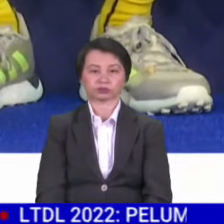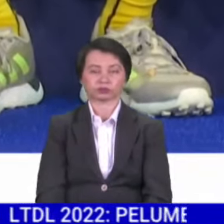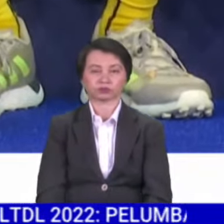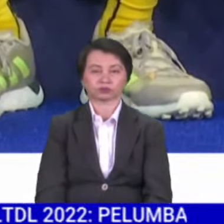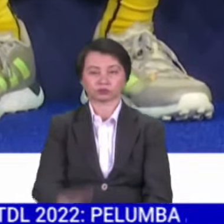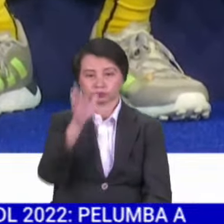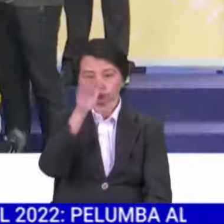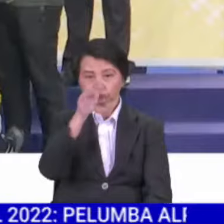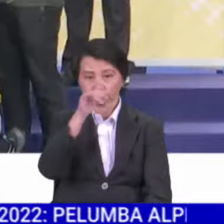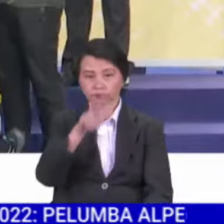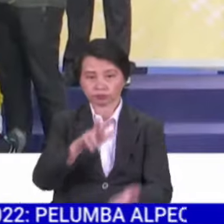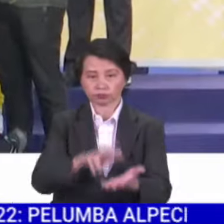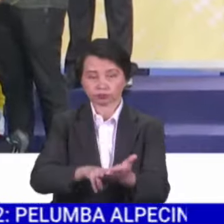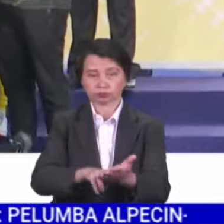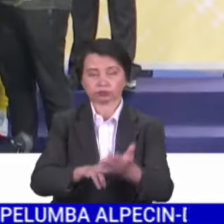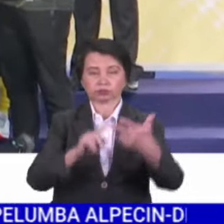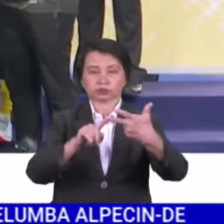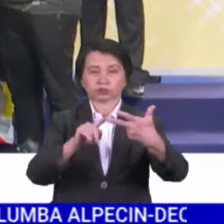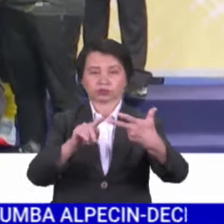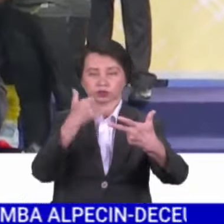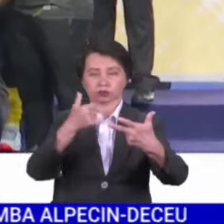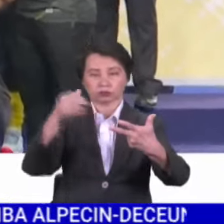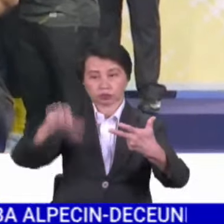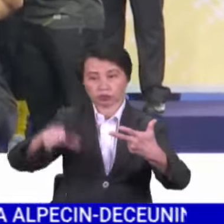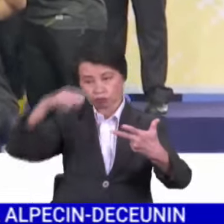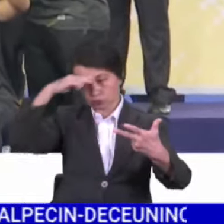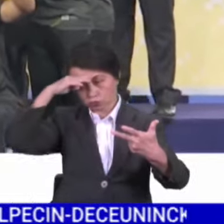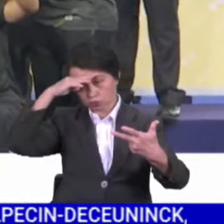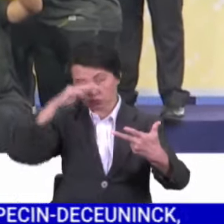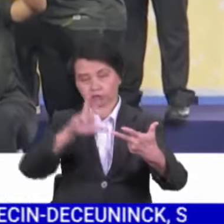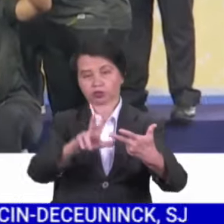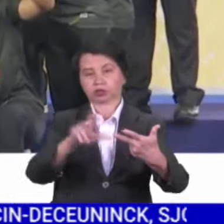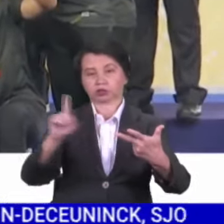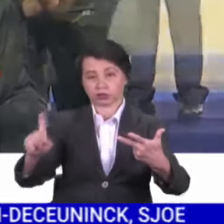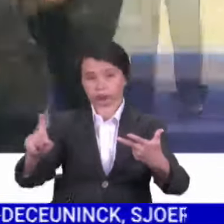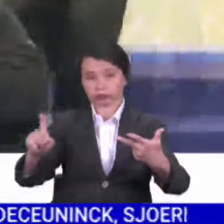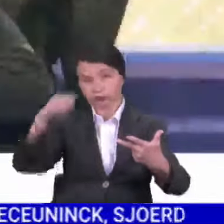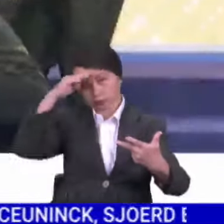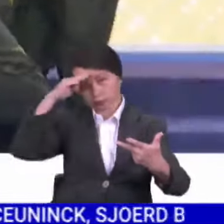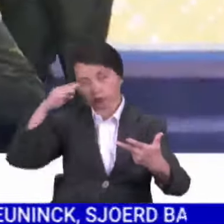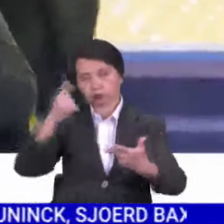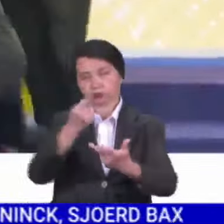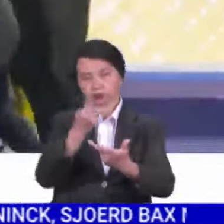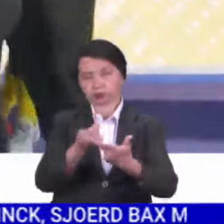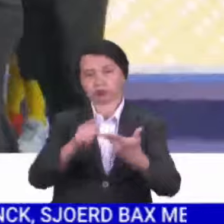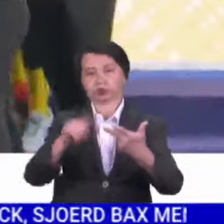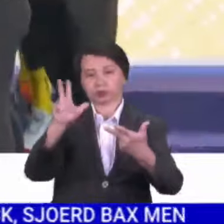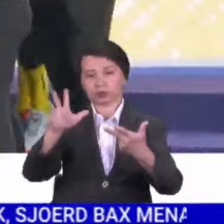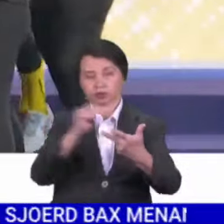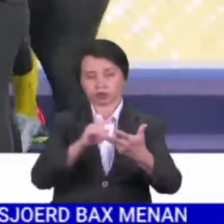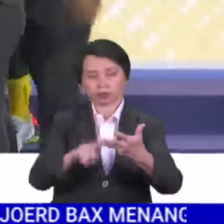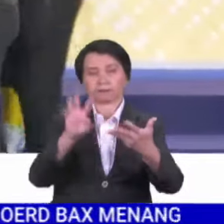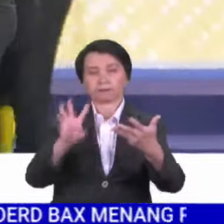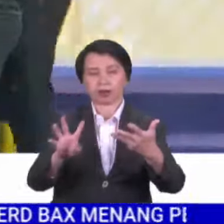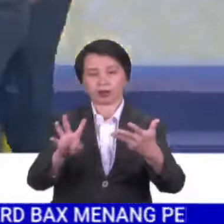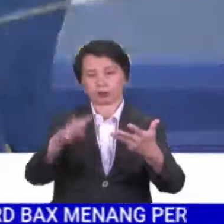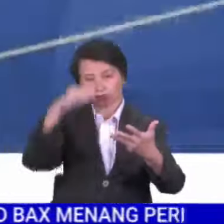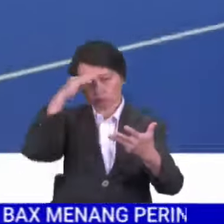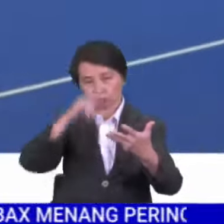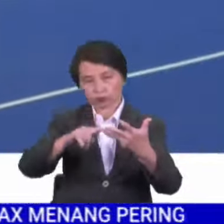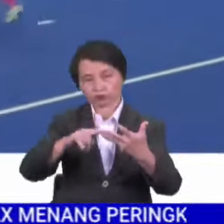Sementara itu, Melaka mengesahkan kedudukan ketiga selepas menundukkan Johor 3-1 dalam aksi penentuan tempat ketiga dan keempat.